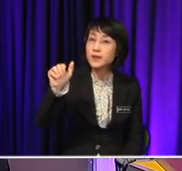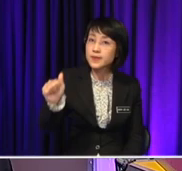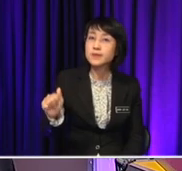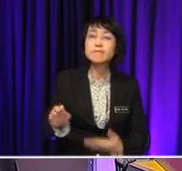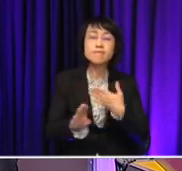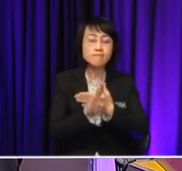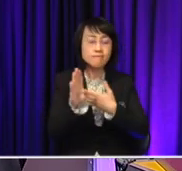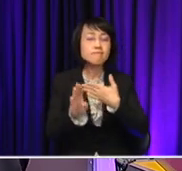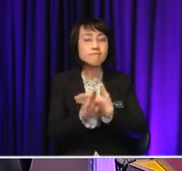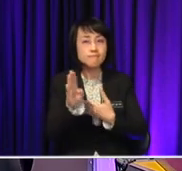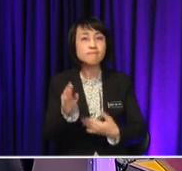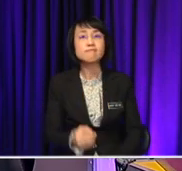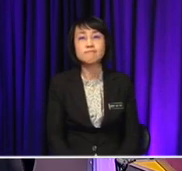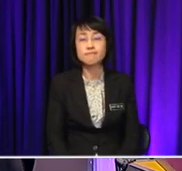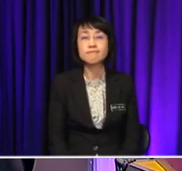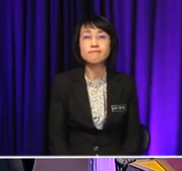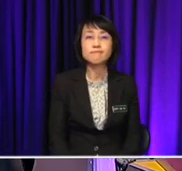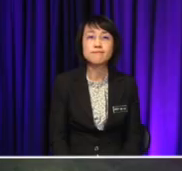berlakunya jerebuhan